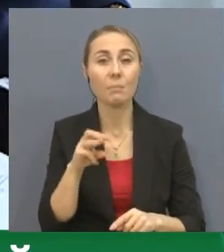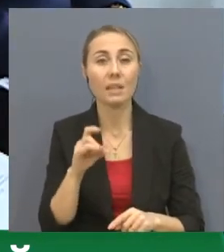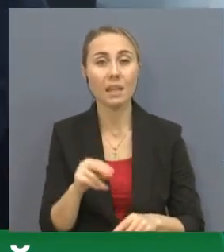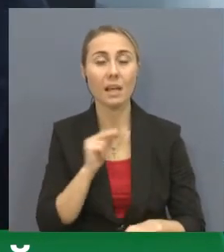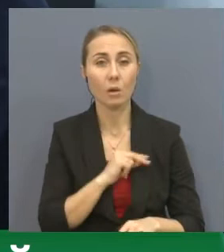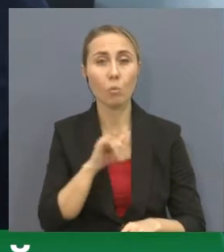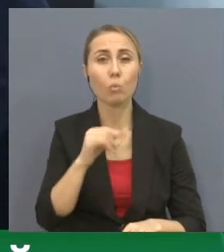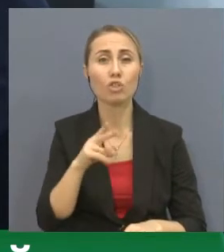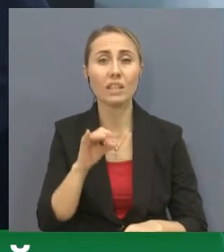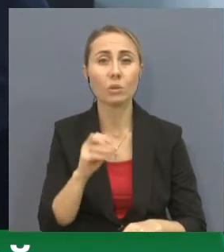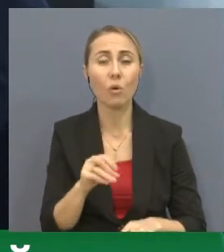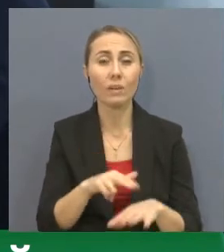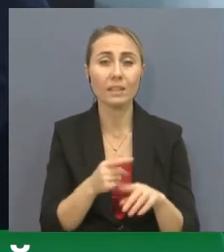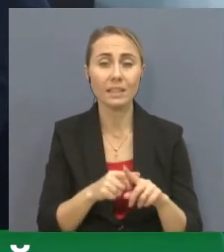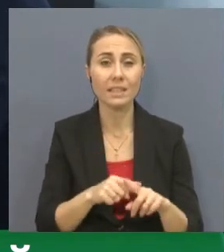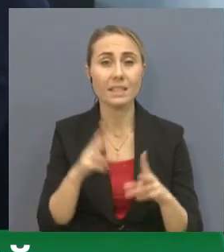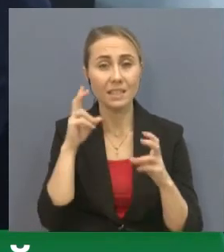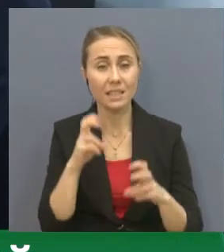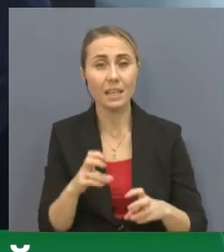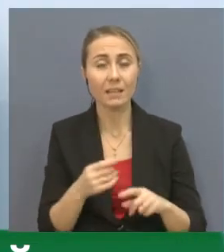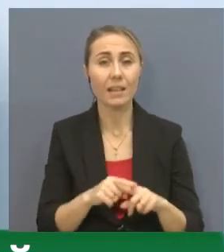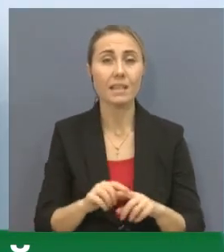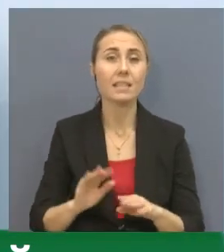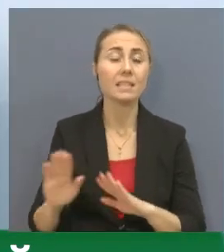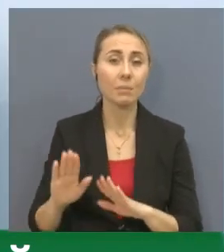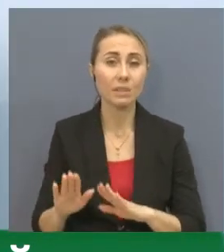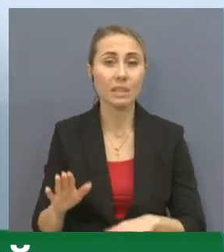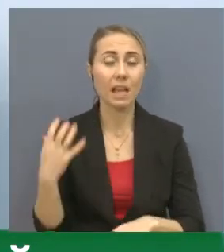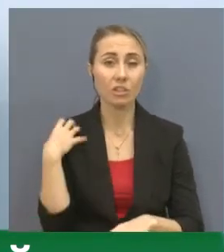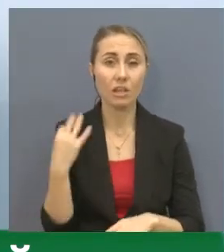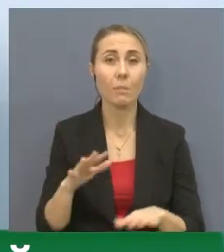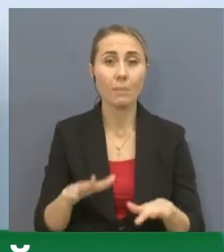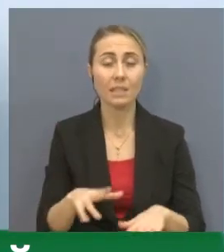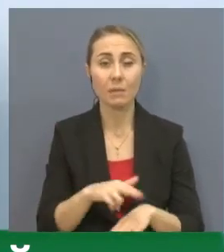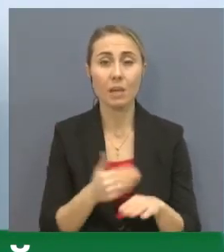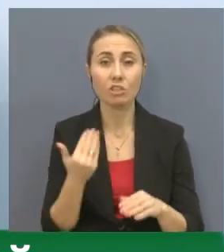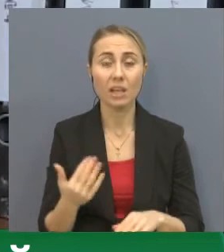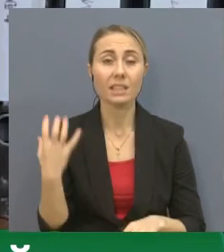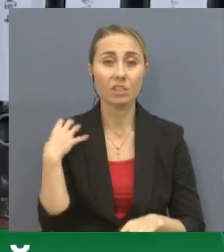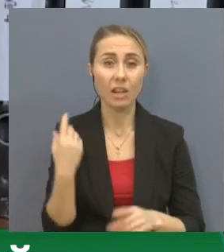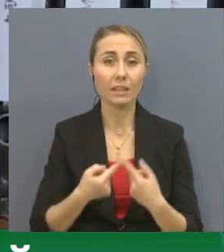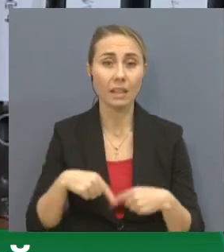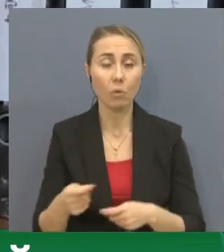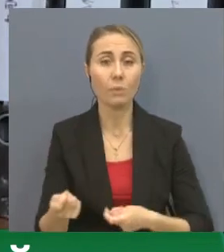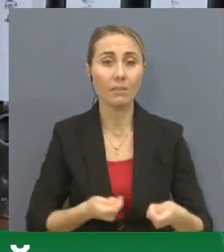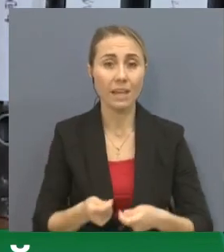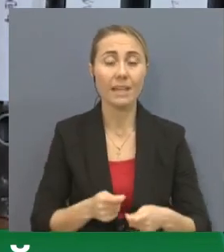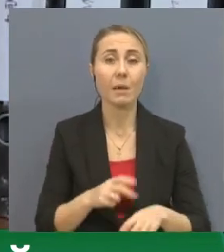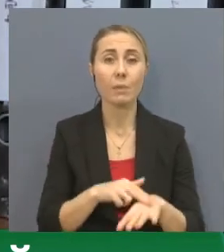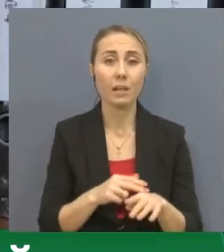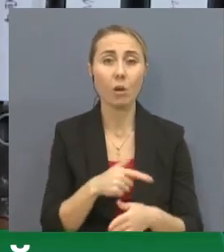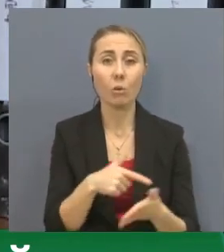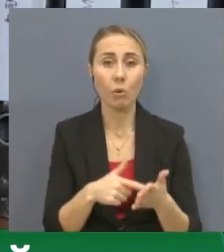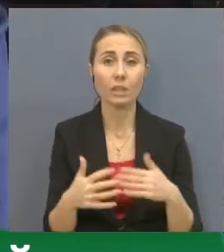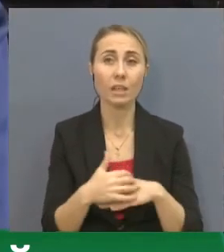участковым инспектором следователем заместителем начальника местной полиции сейчас у начальника отдела в управлении полиции города